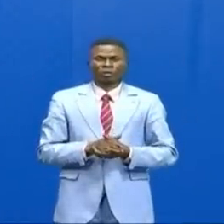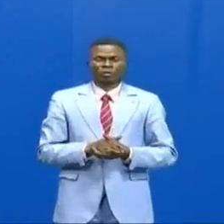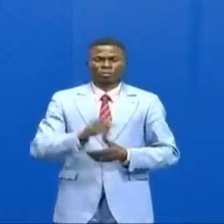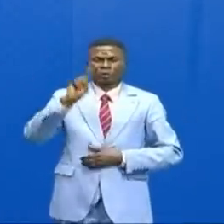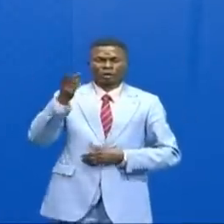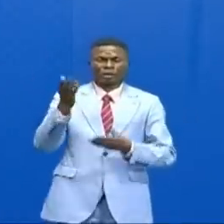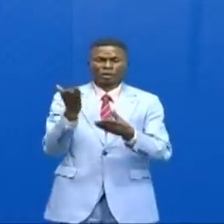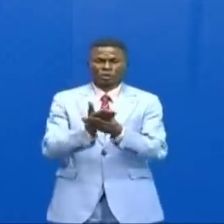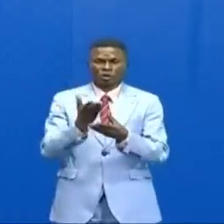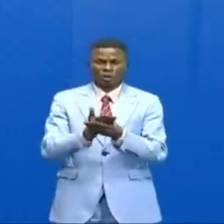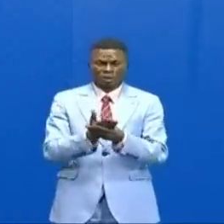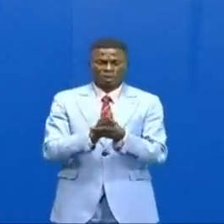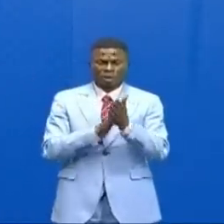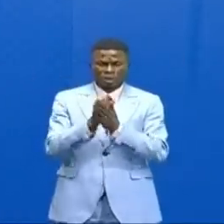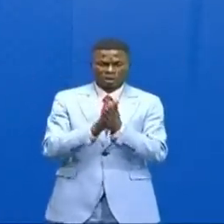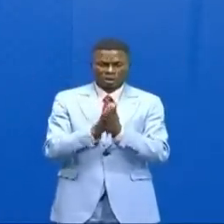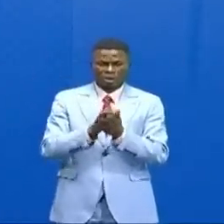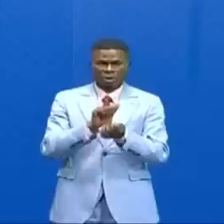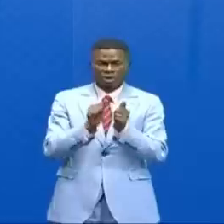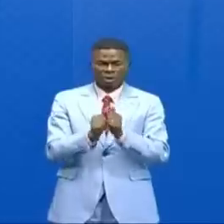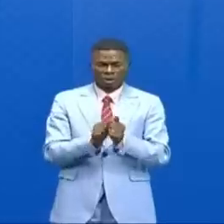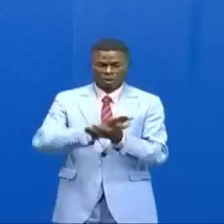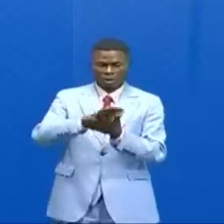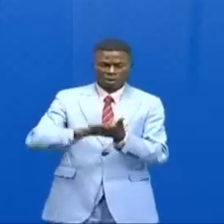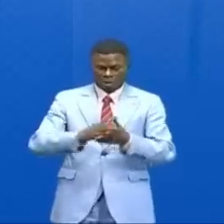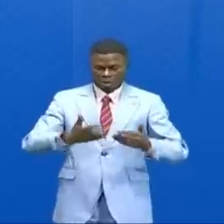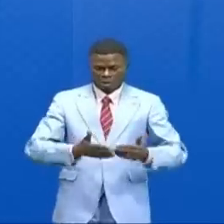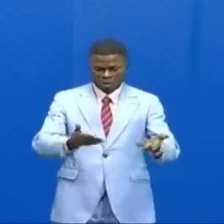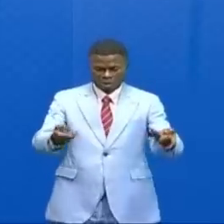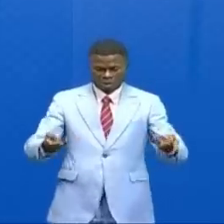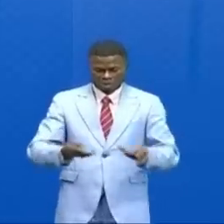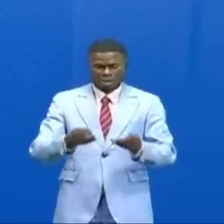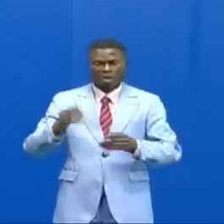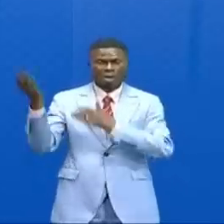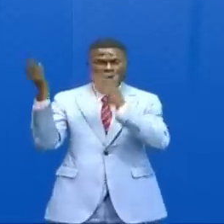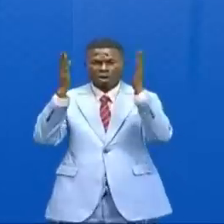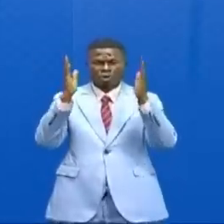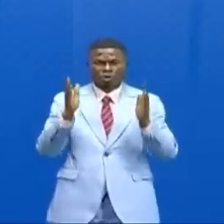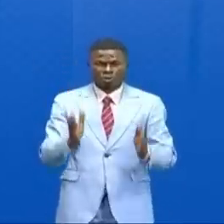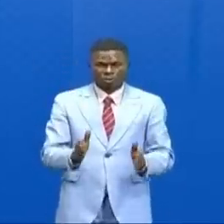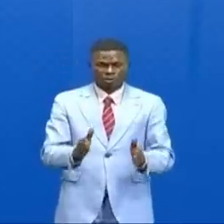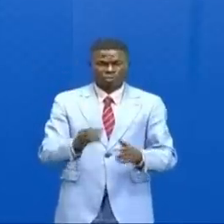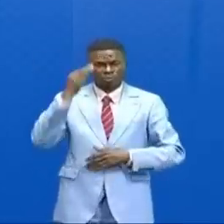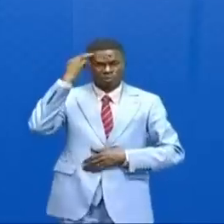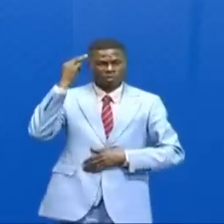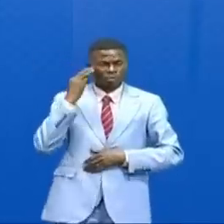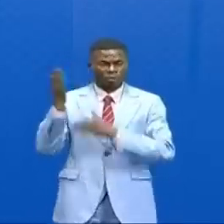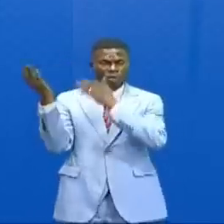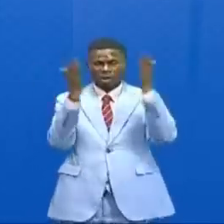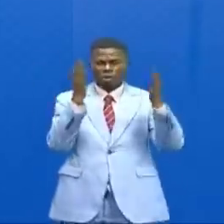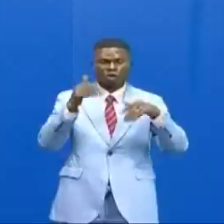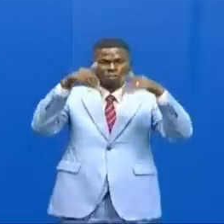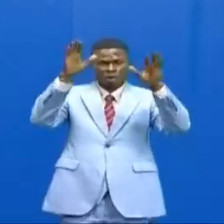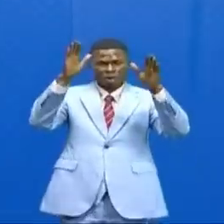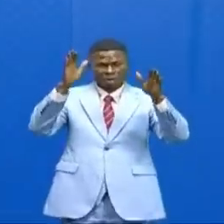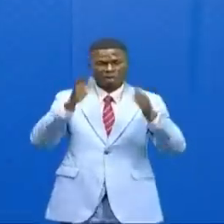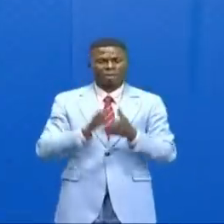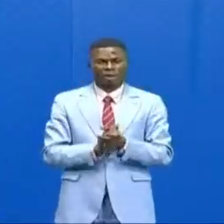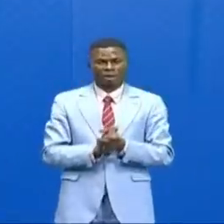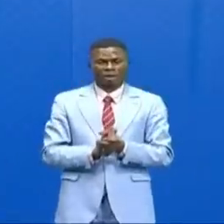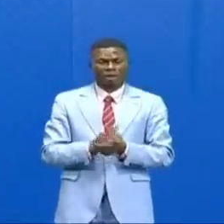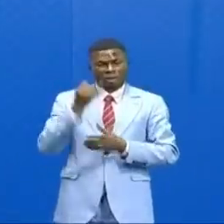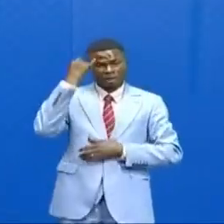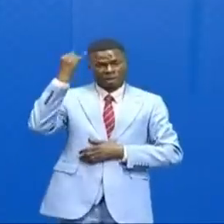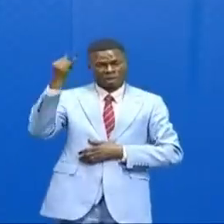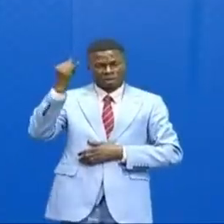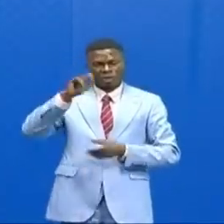Deuxième dossier relatif à l'assainissement du climat des affaires. Le ministre du Commerce extérieur, dans le cadre